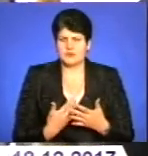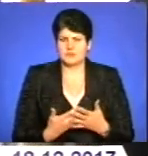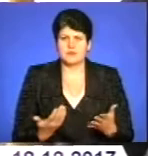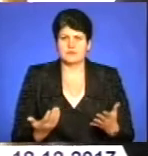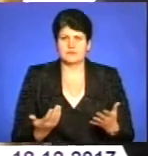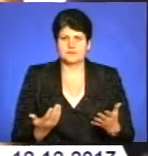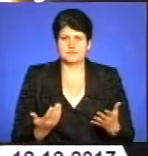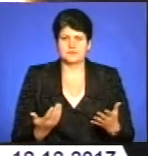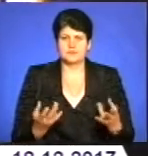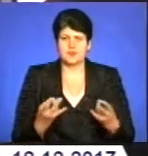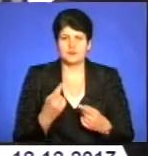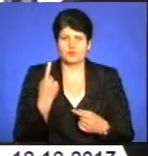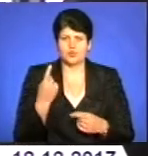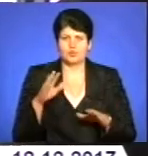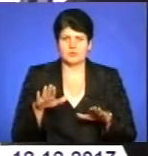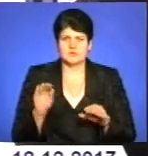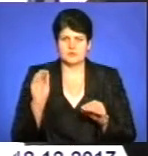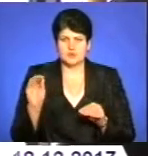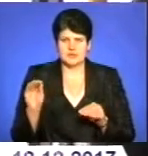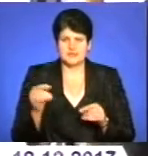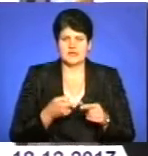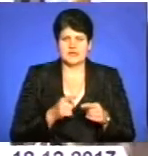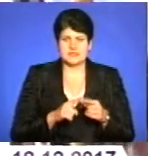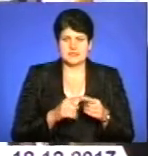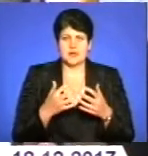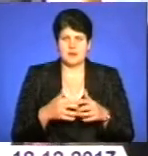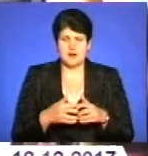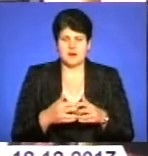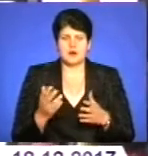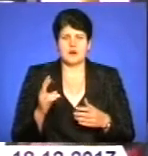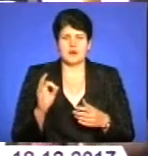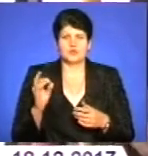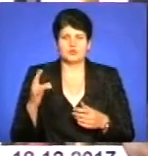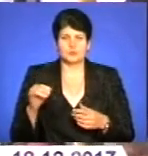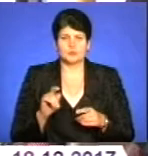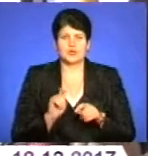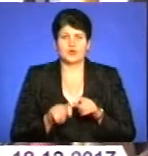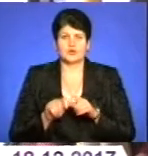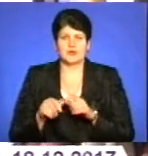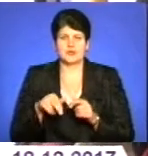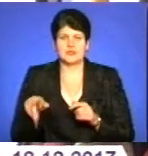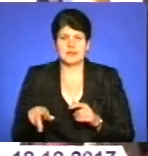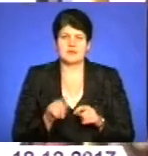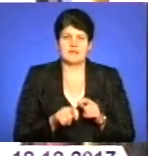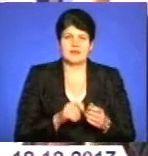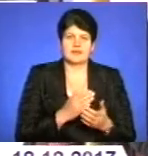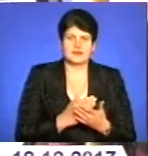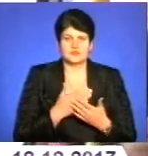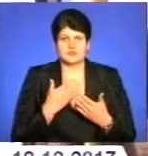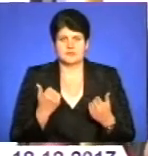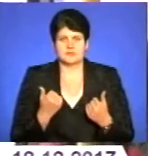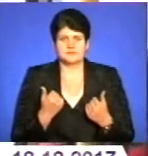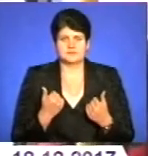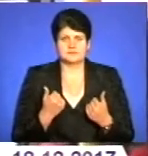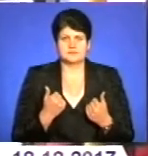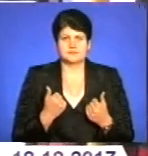задорого. Треба в одному місці ставити цей апарат, а кондуктор буде як контролер ходити тоді перевіряти, чи є в нас, чи не є, чи на вході,